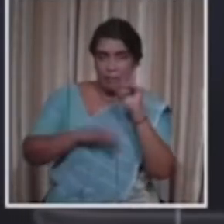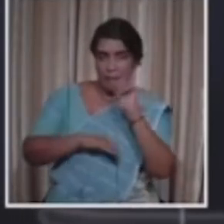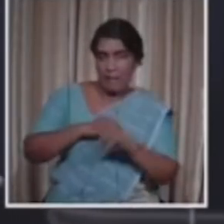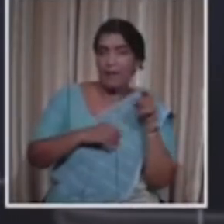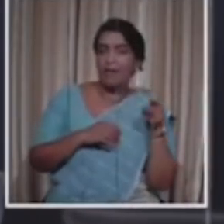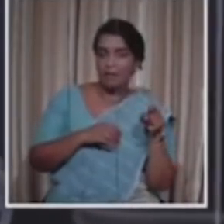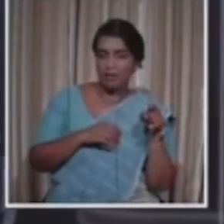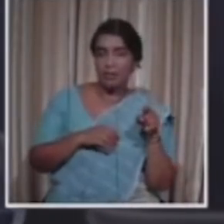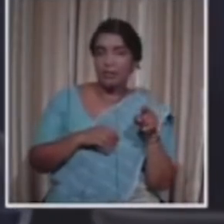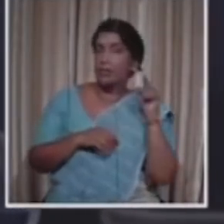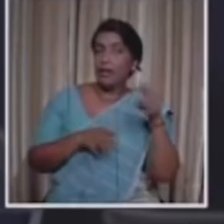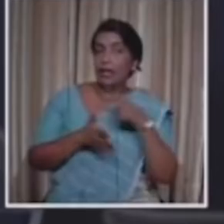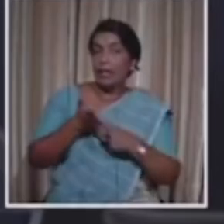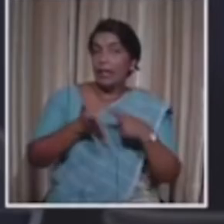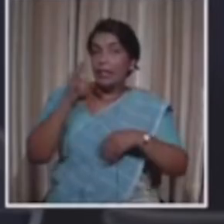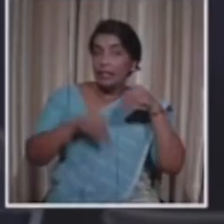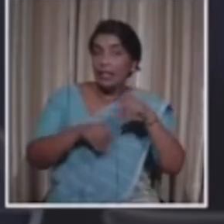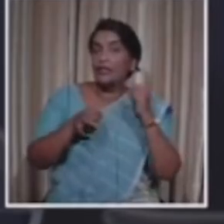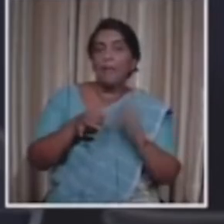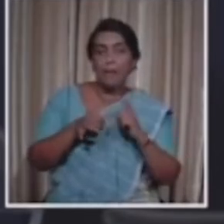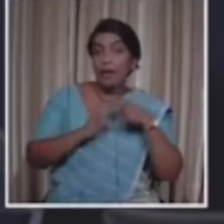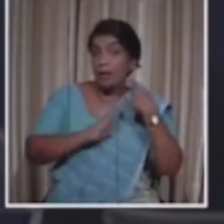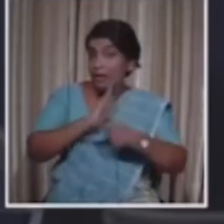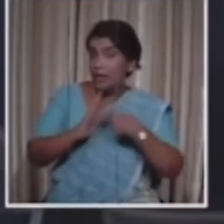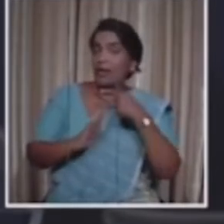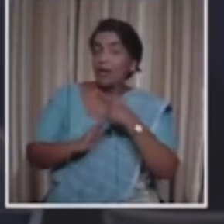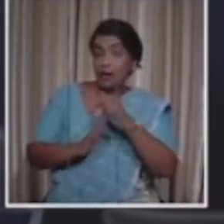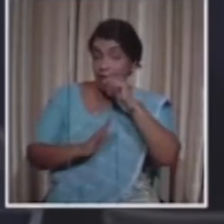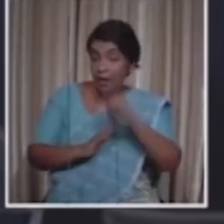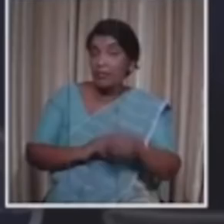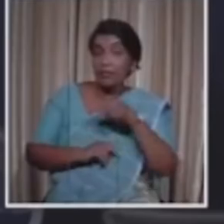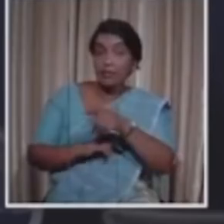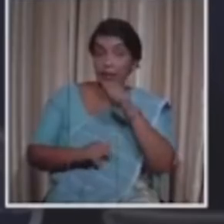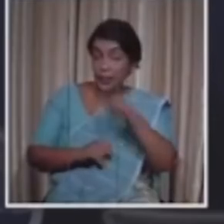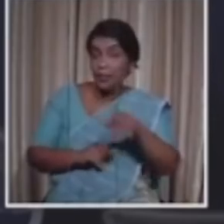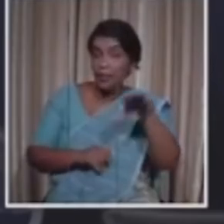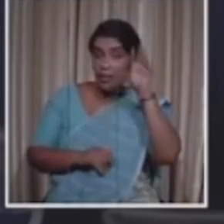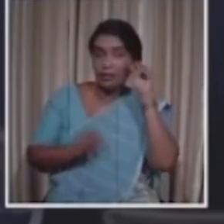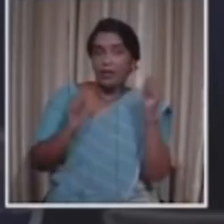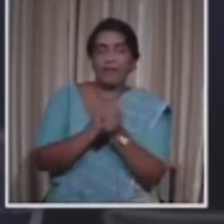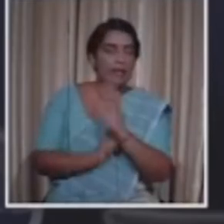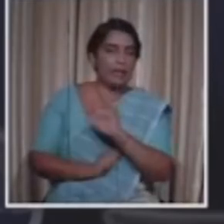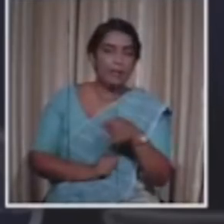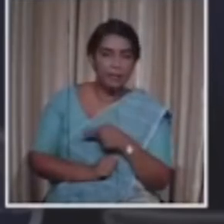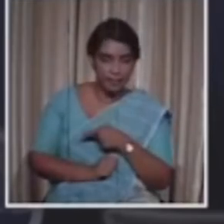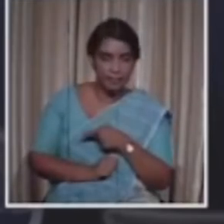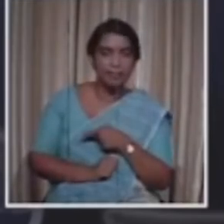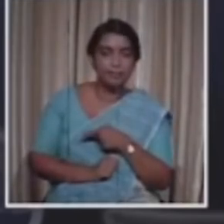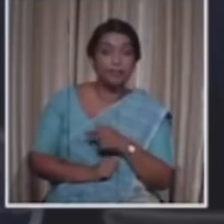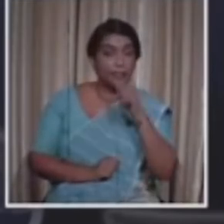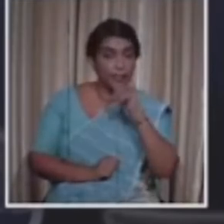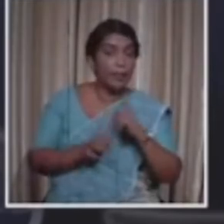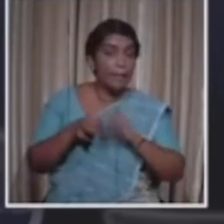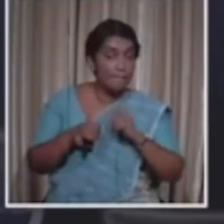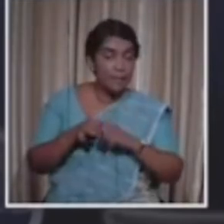කියලා. මේවා දේශපාලන ප්‍රශ්න මිසක් රටේ ඇත්ත තත්ත්වය තේරුම් අරගෙන කරන කරුණු නෙවෙයි. මේ ඇත්ත ප්‍රශ්නේ තේරුම්